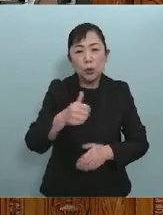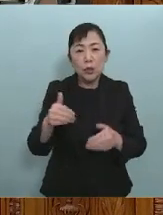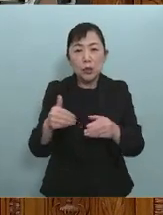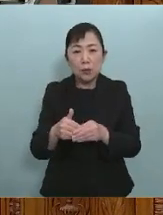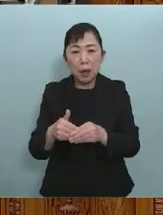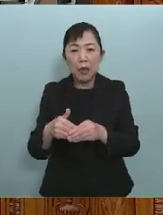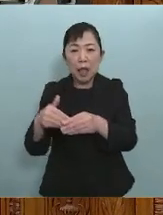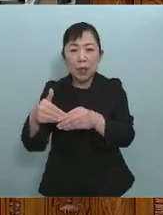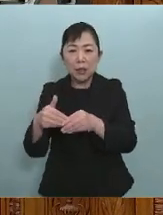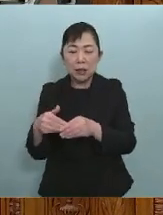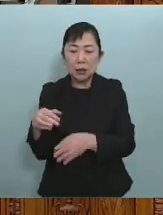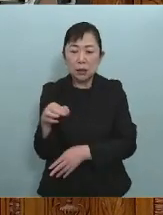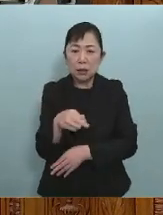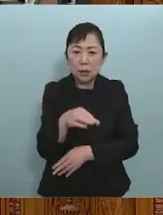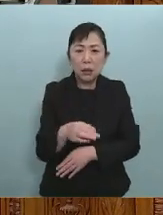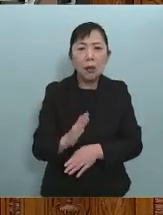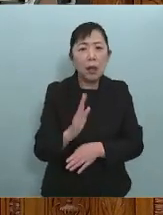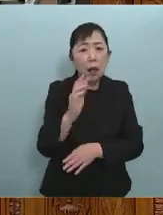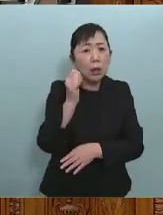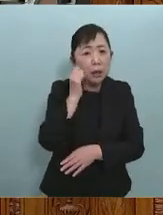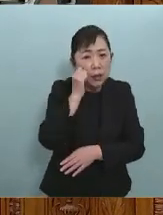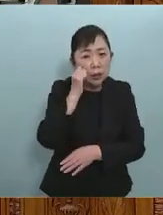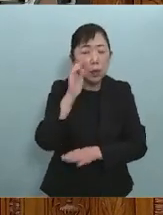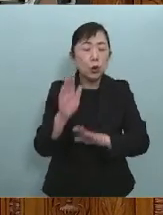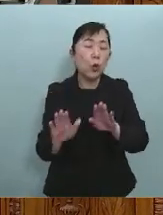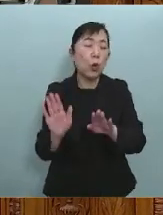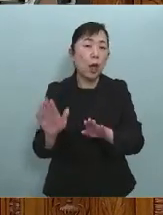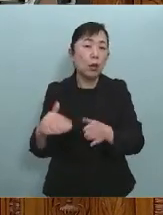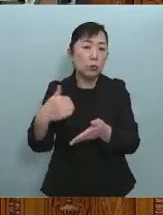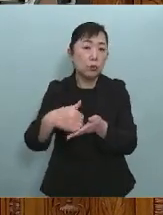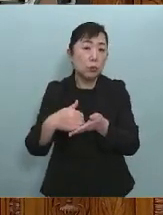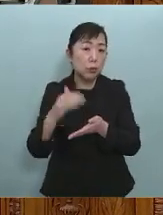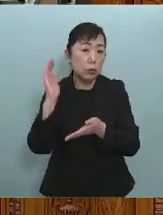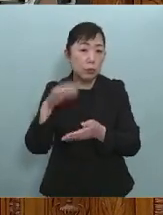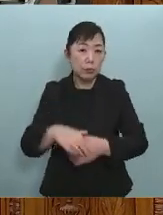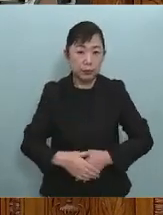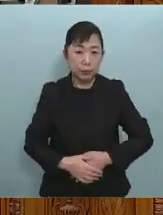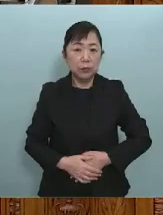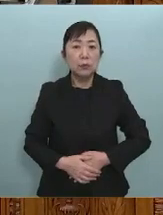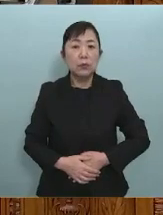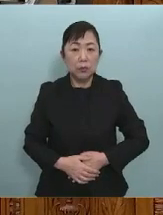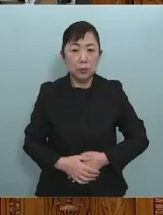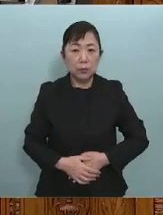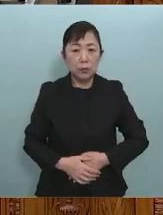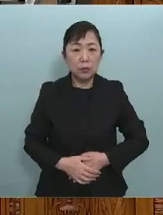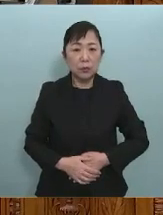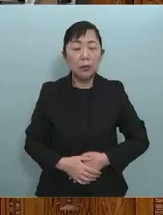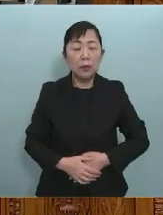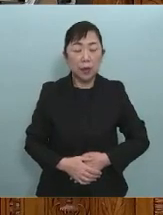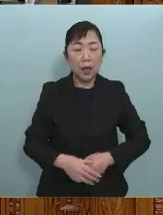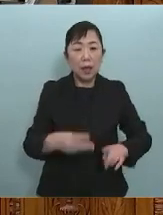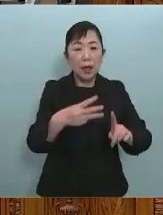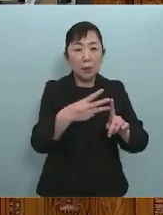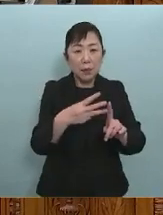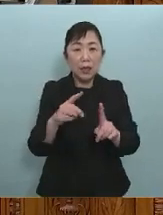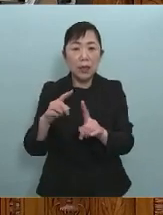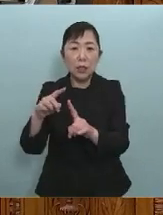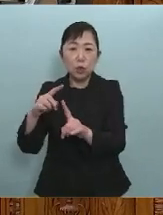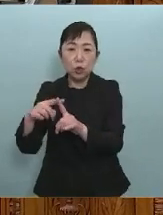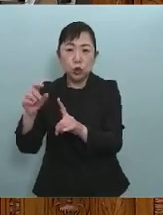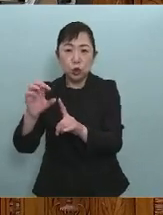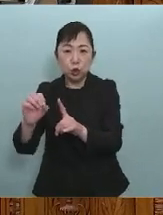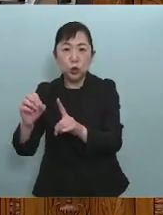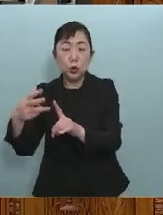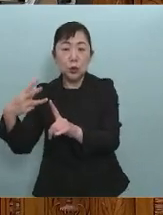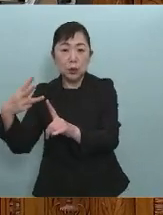ないと伝えていましたただ岸田総理はいわゆるBtob中堅中小企業におけ